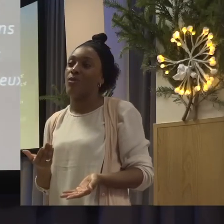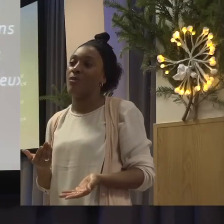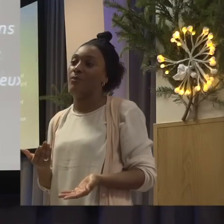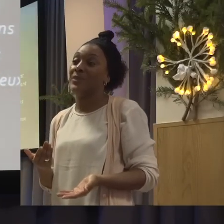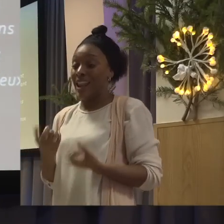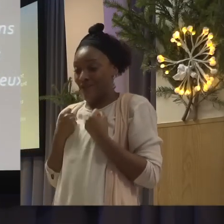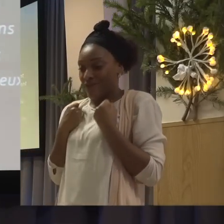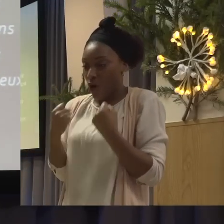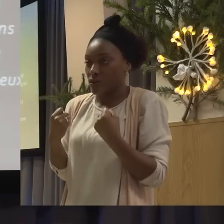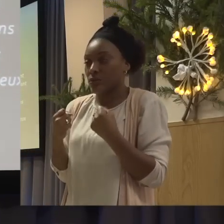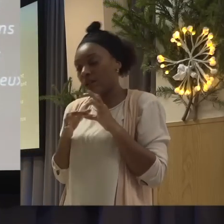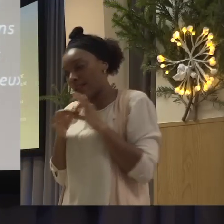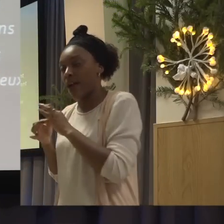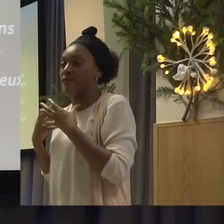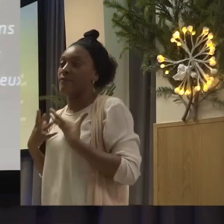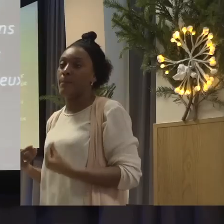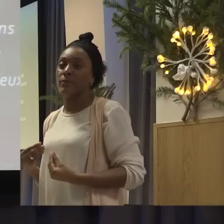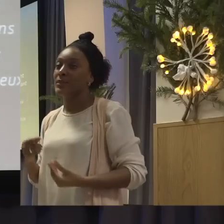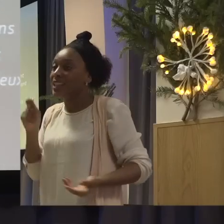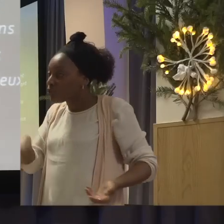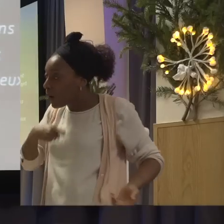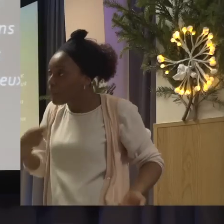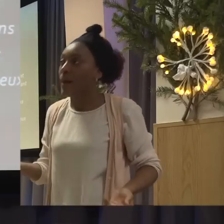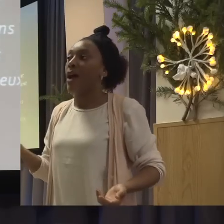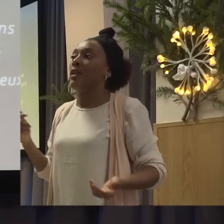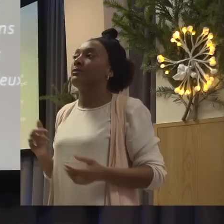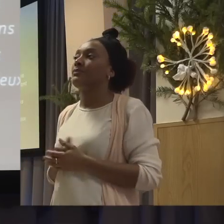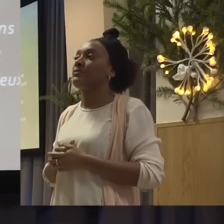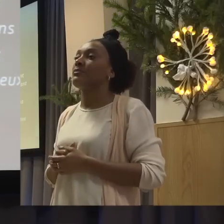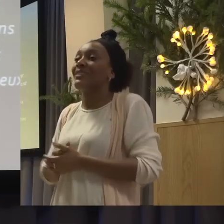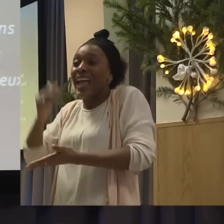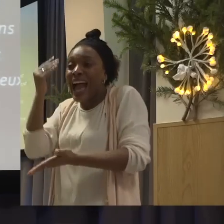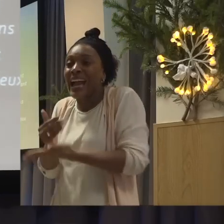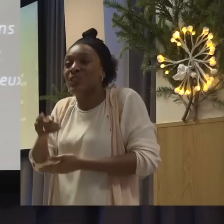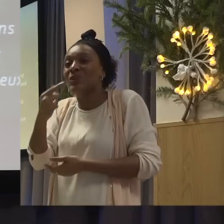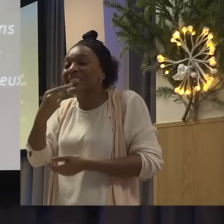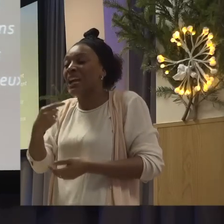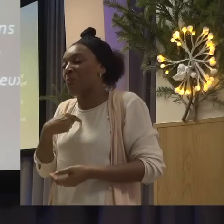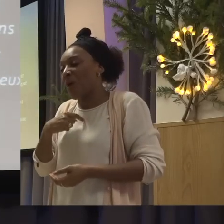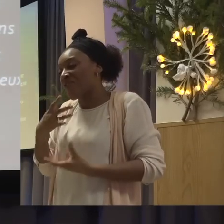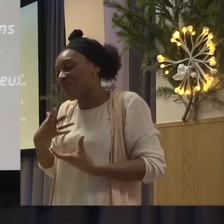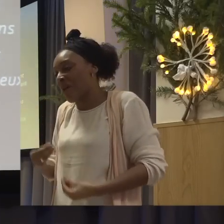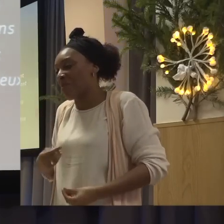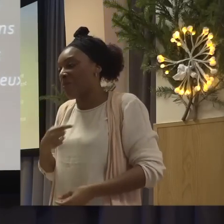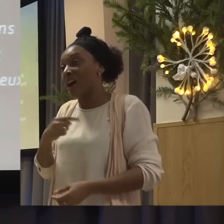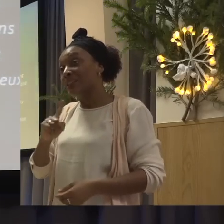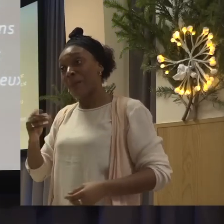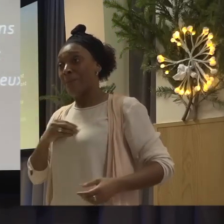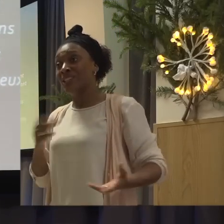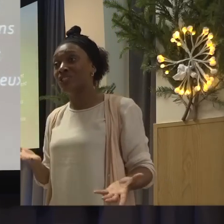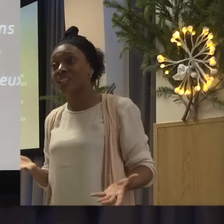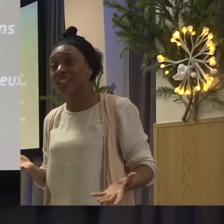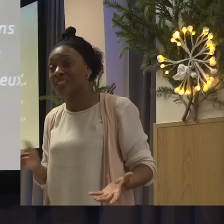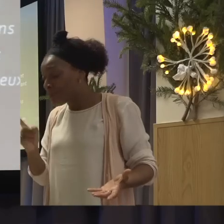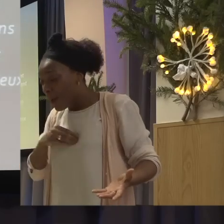faiblesse. Arrêtons de nous culpabiliser tant que ce n'est pas un péché.